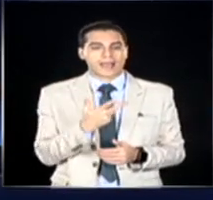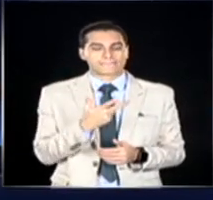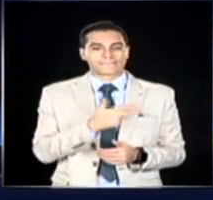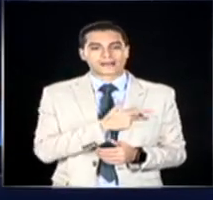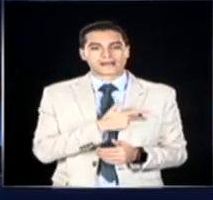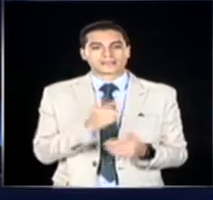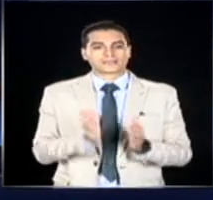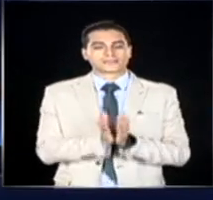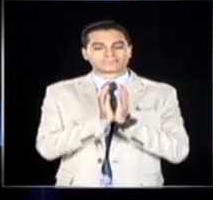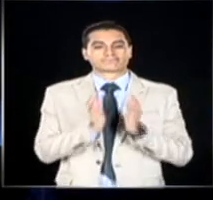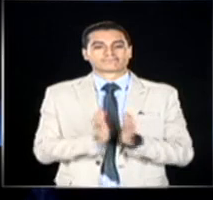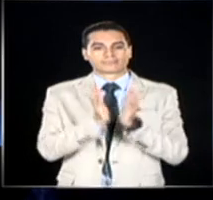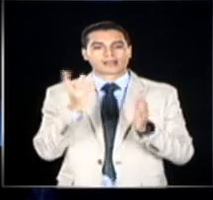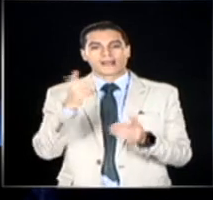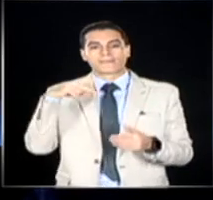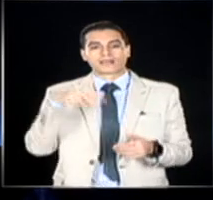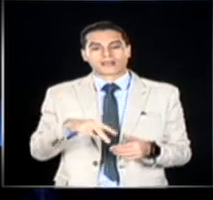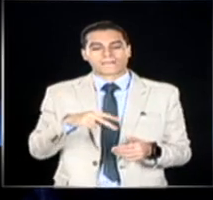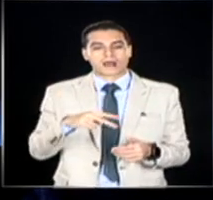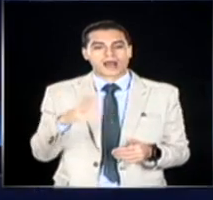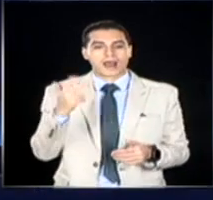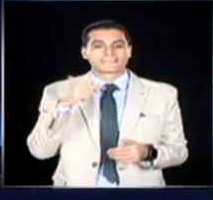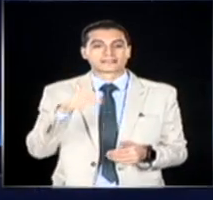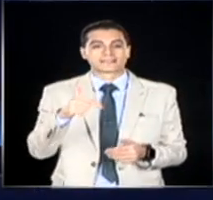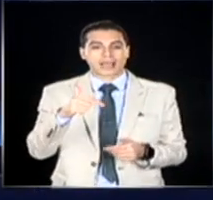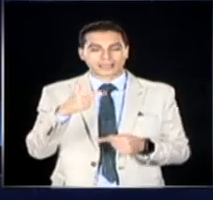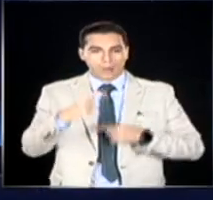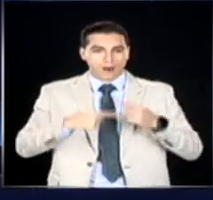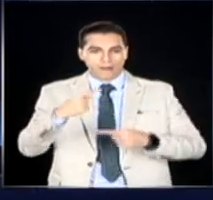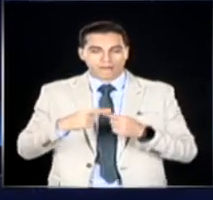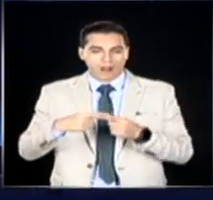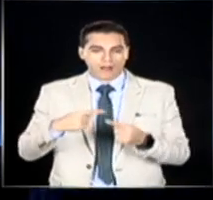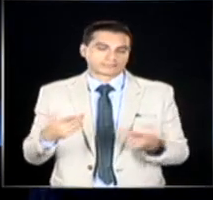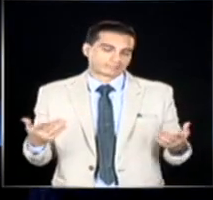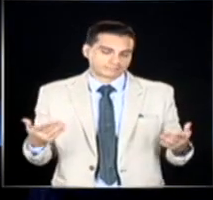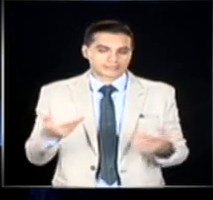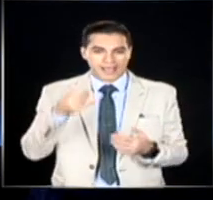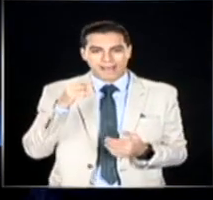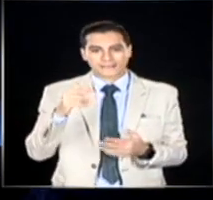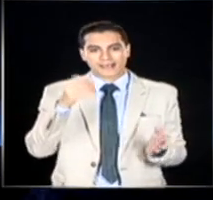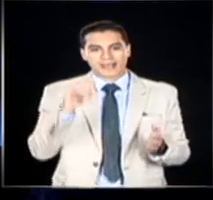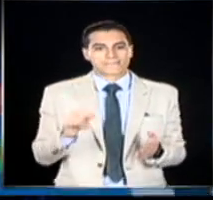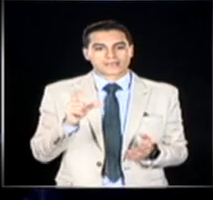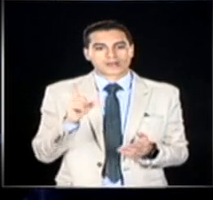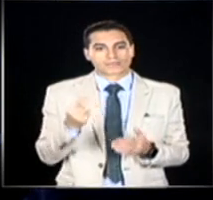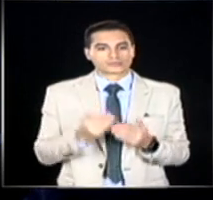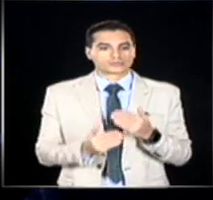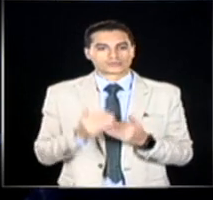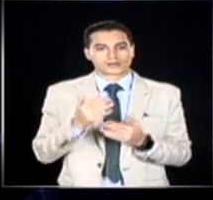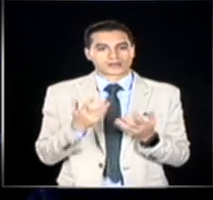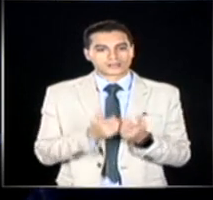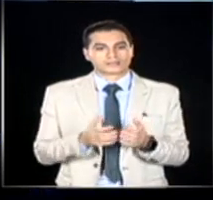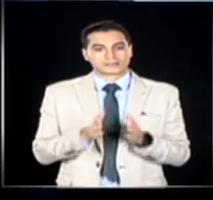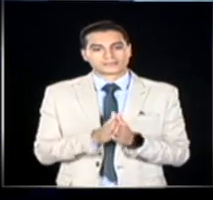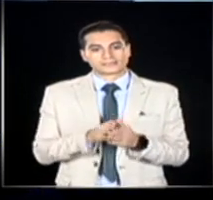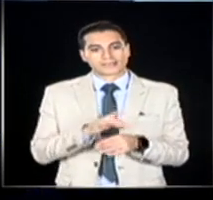اللقب 8 مرات منهم 6 مرات ورا بعض. أحمد أمين رجعت ب 15 نقطة، هارد